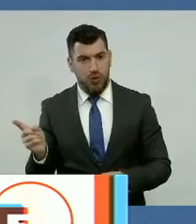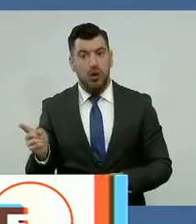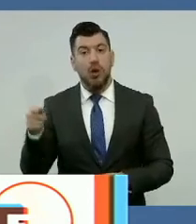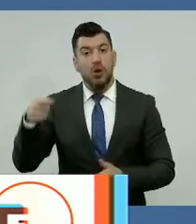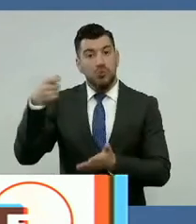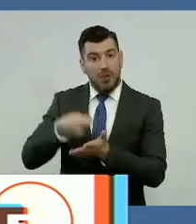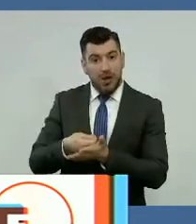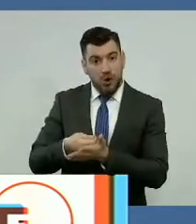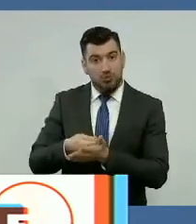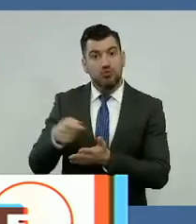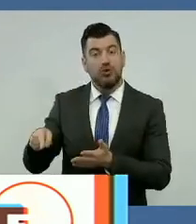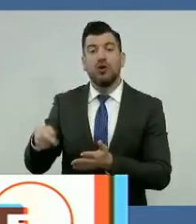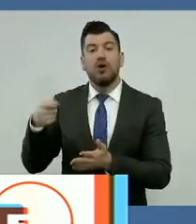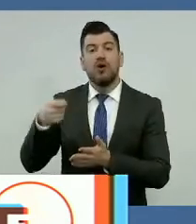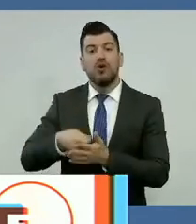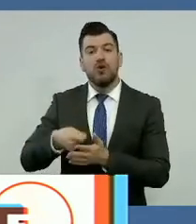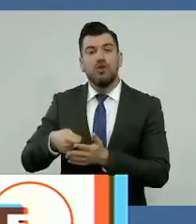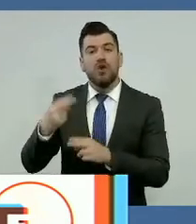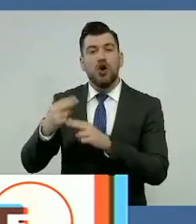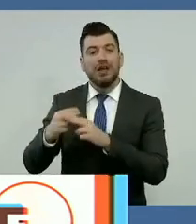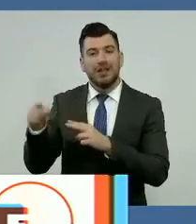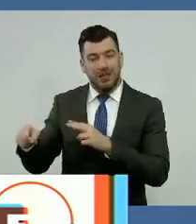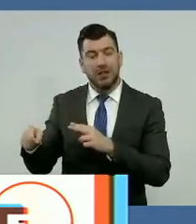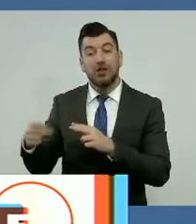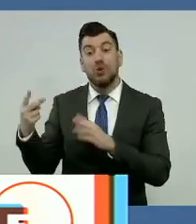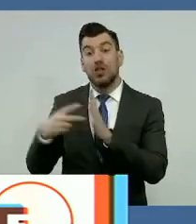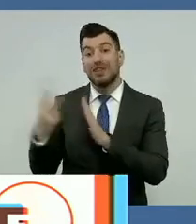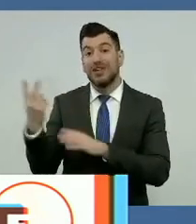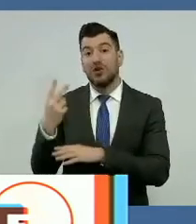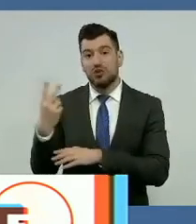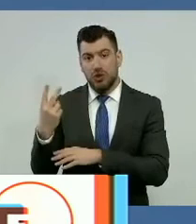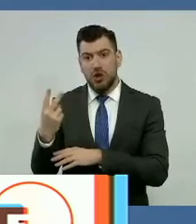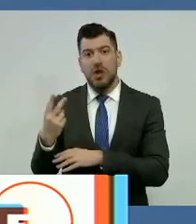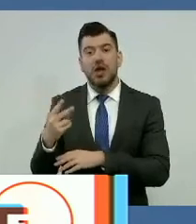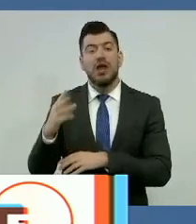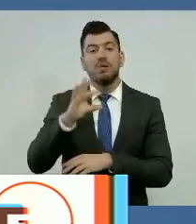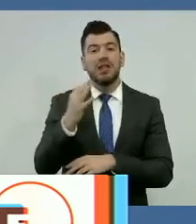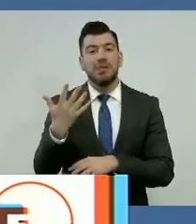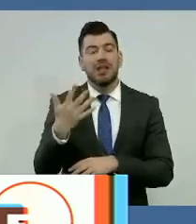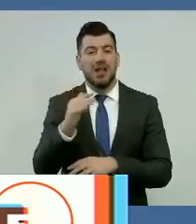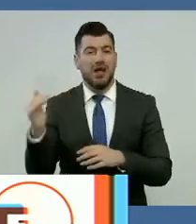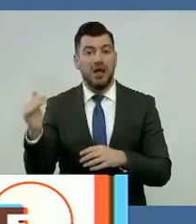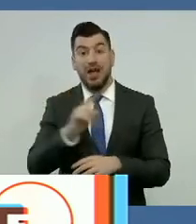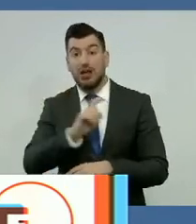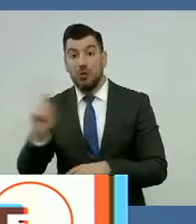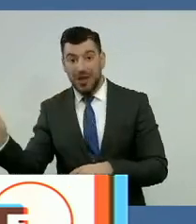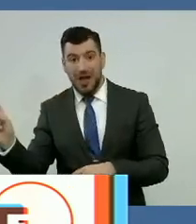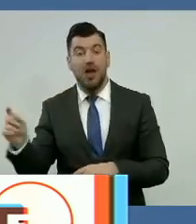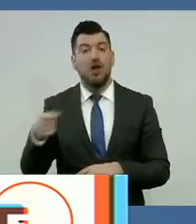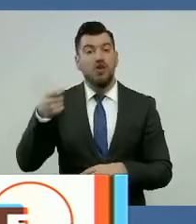2022, δηλαδή περίπου 5 εκατομμύρια φορολογούμενοι, κυρίως η μεσαία τάξη, θα δουν